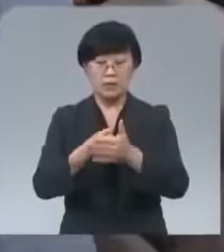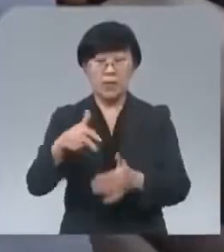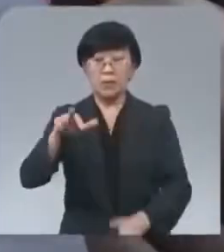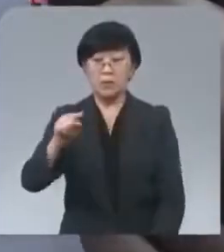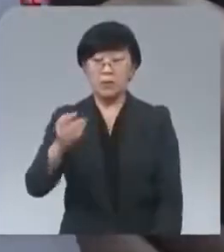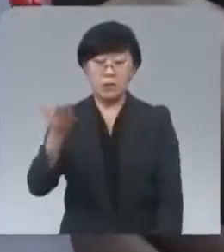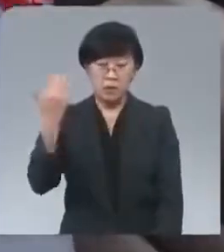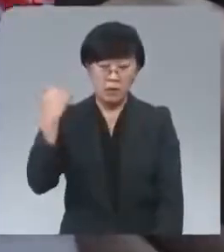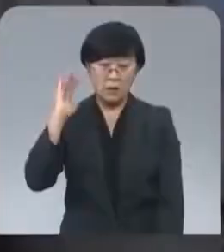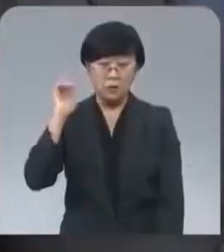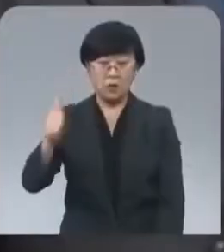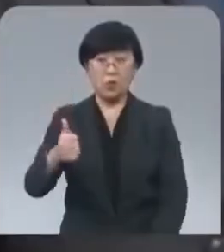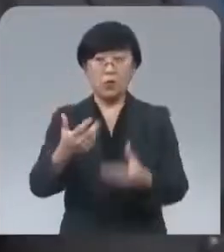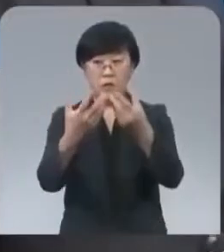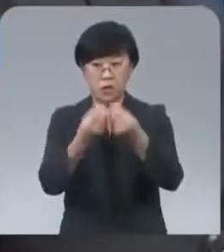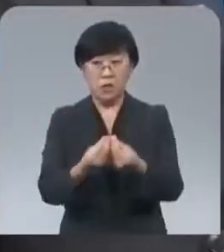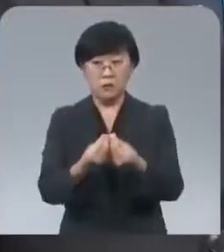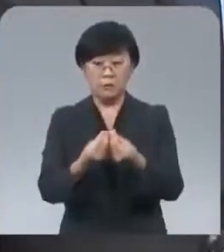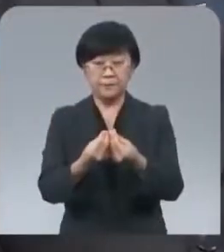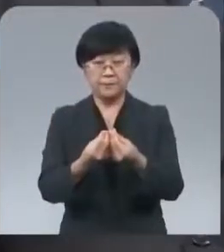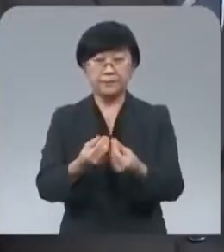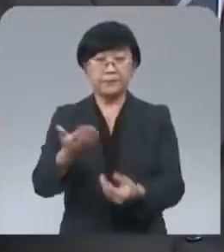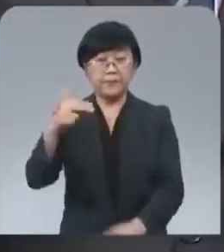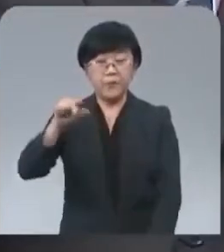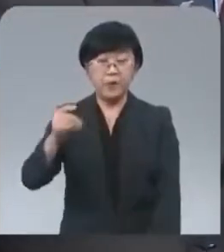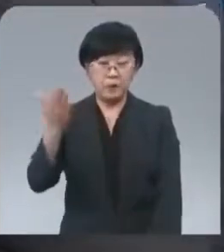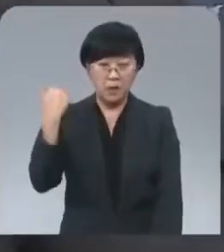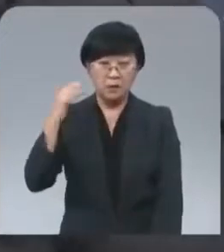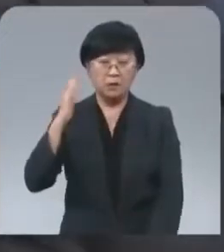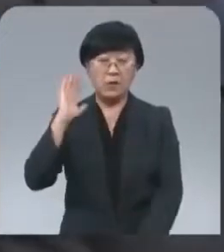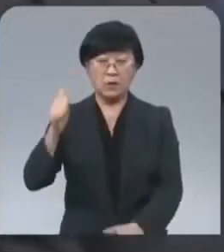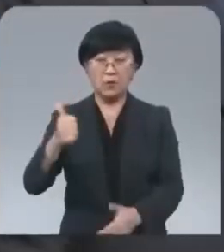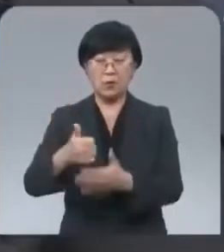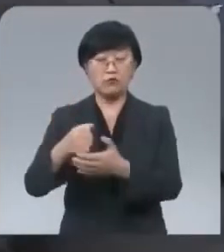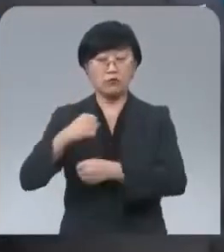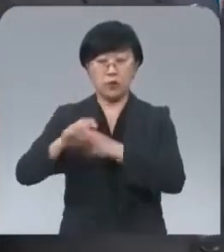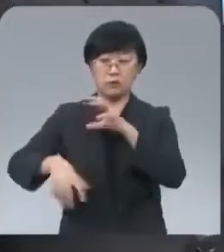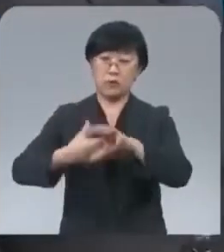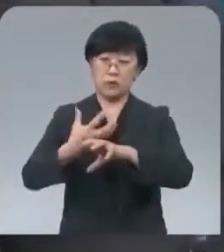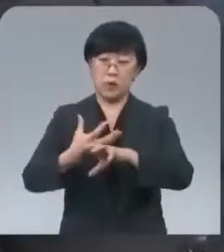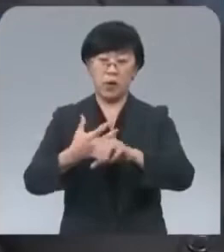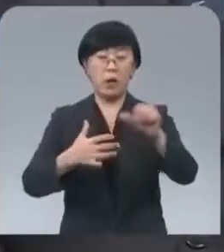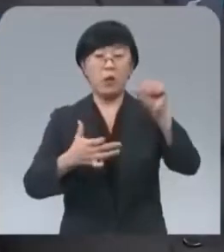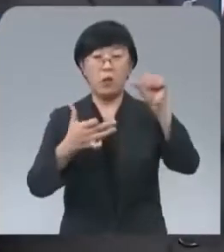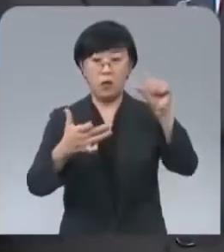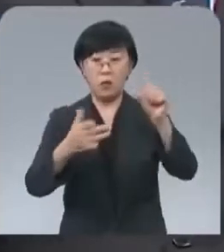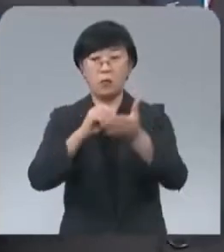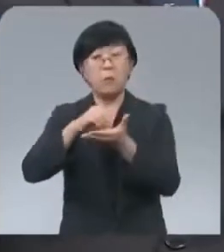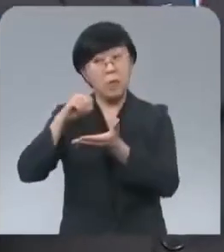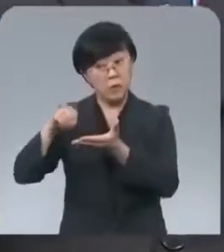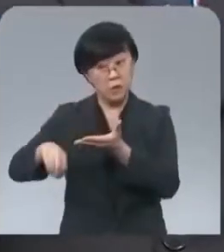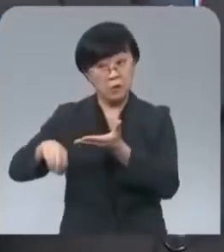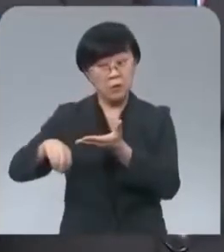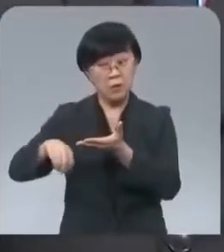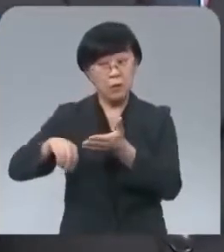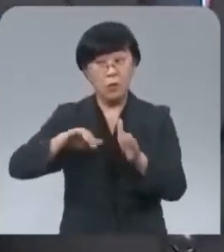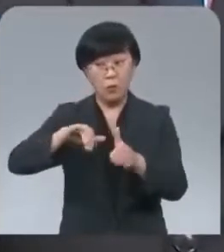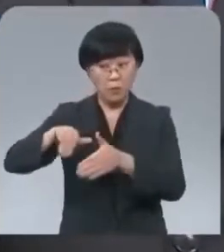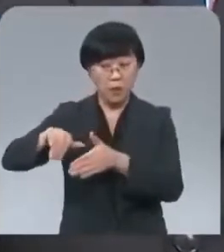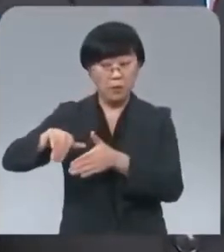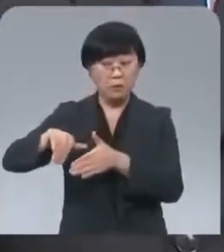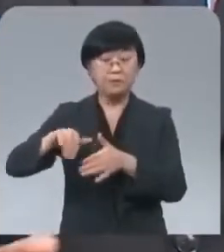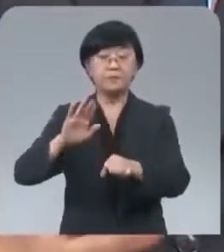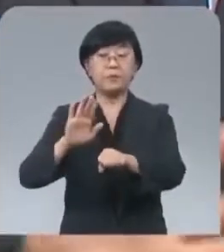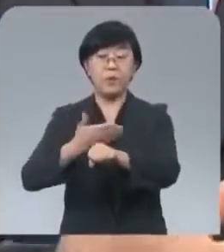대통령을 예로 듭니다. 전두환 대통령이 군사 쿠데타와 그 5.18만 빼면